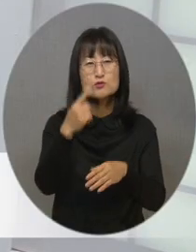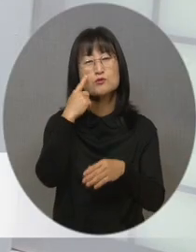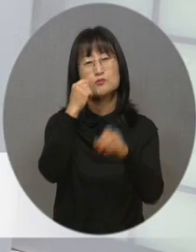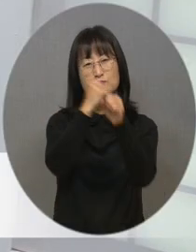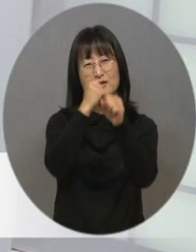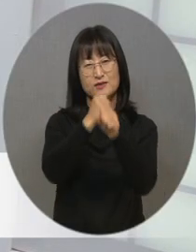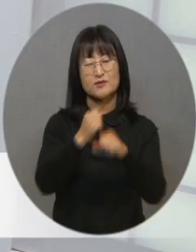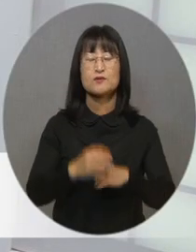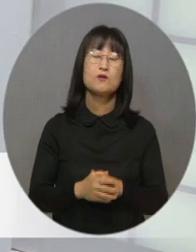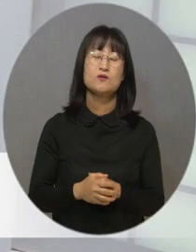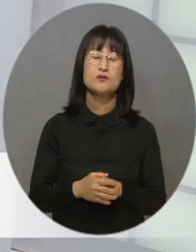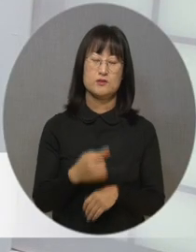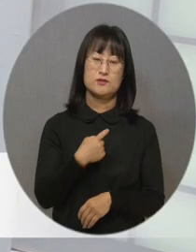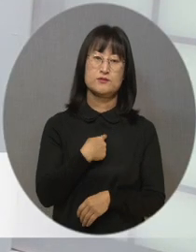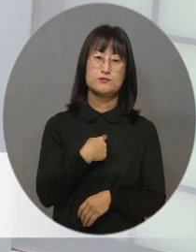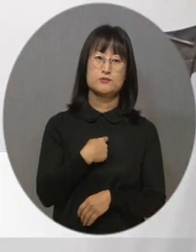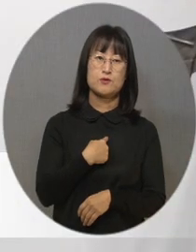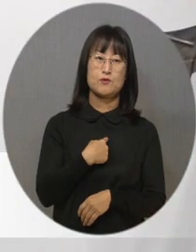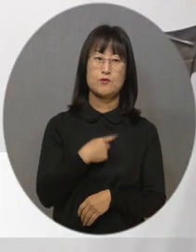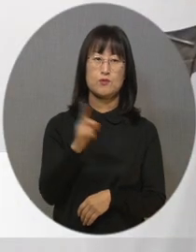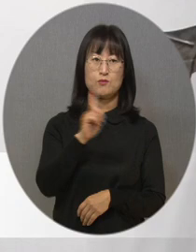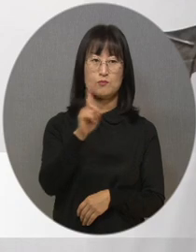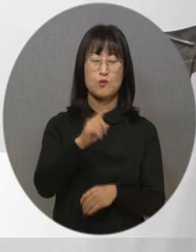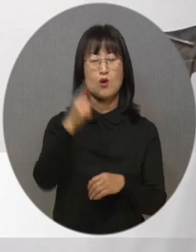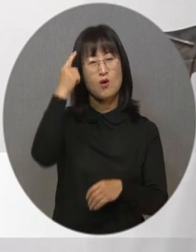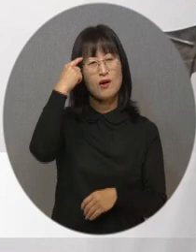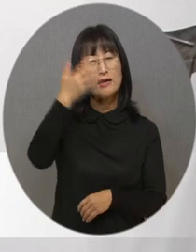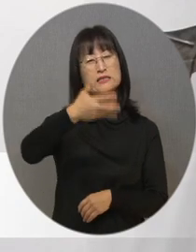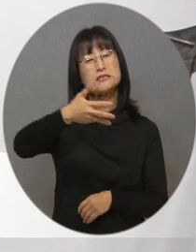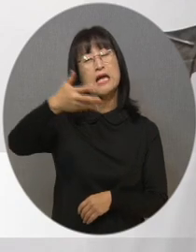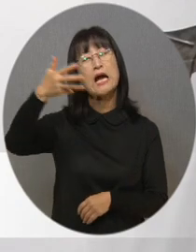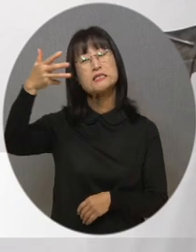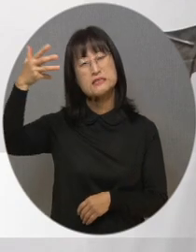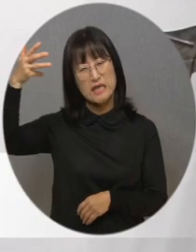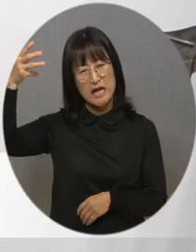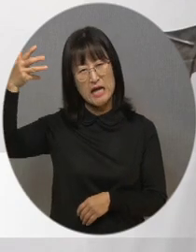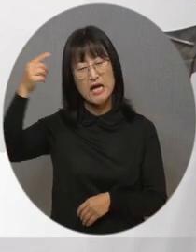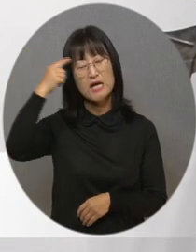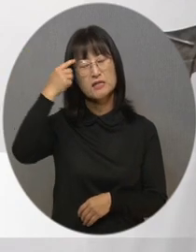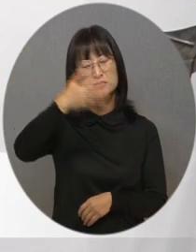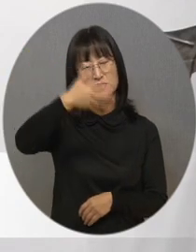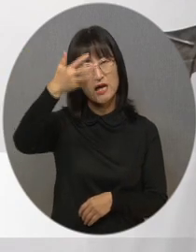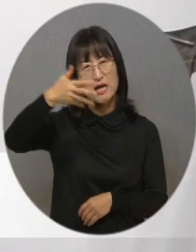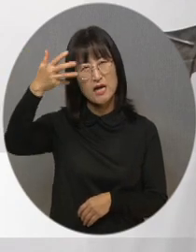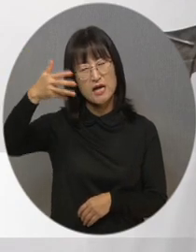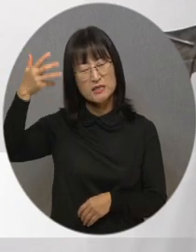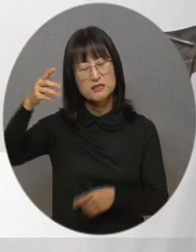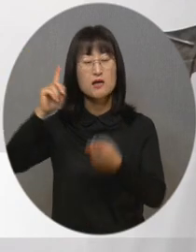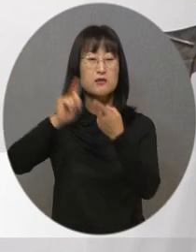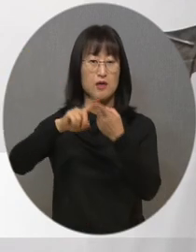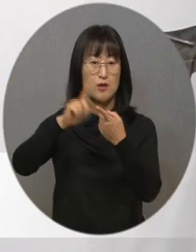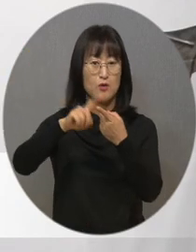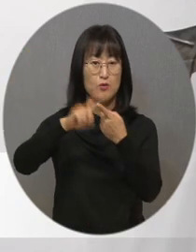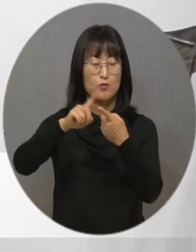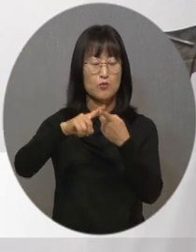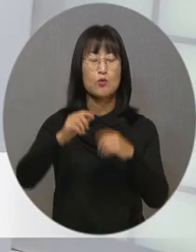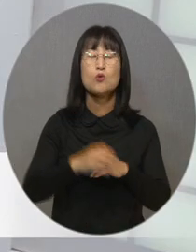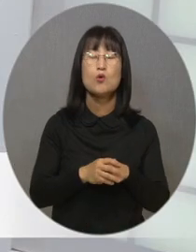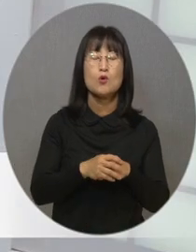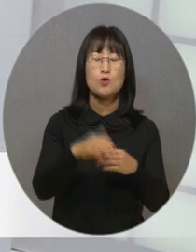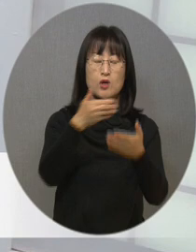저 같은 경우는 쉽게 말하면 상상화, 상상력을 토대로 하는 작업인데요. 미술적으로